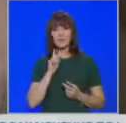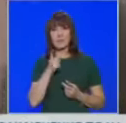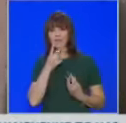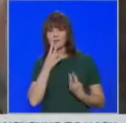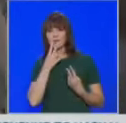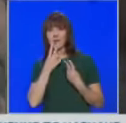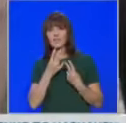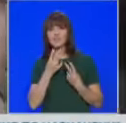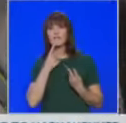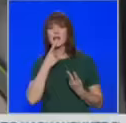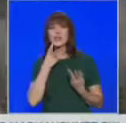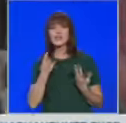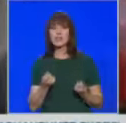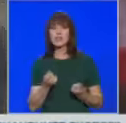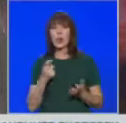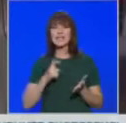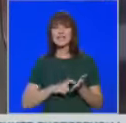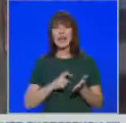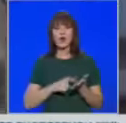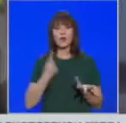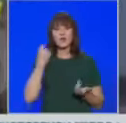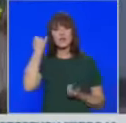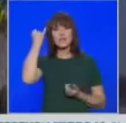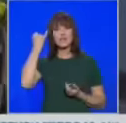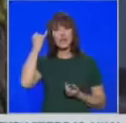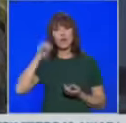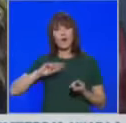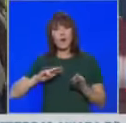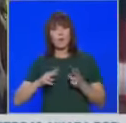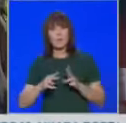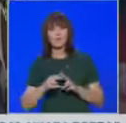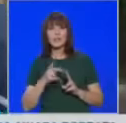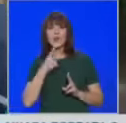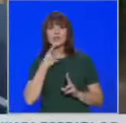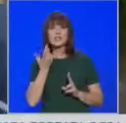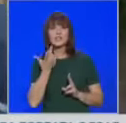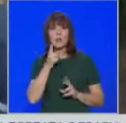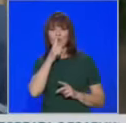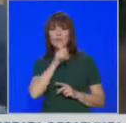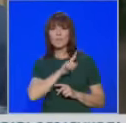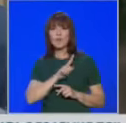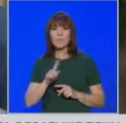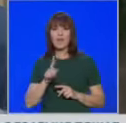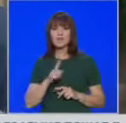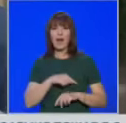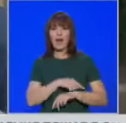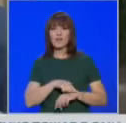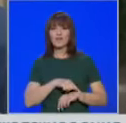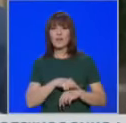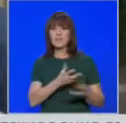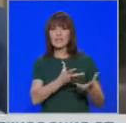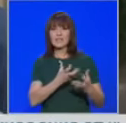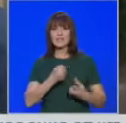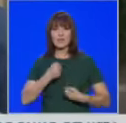видим защо в момента закона се тълкува превратно и защо реално се стига в момента до временно отнемане на моторното превозно